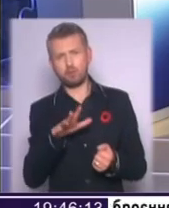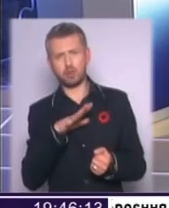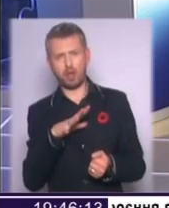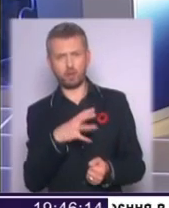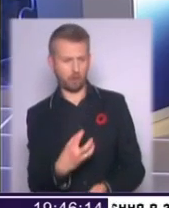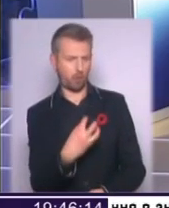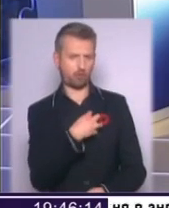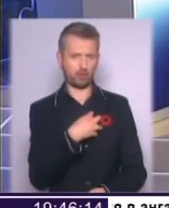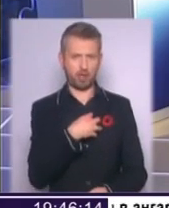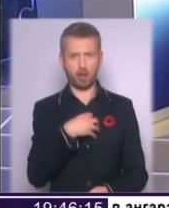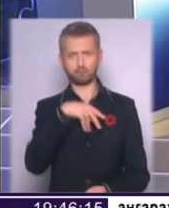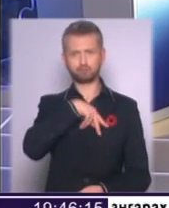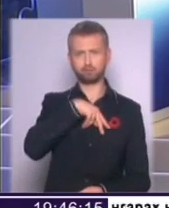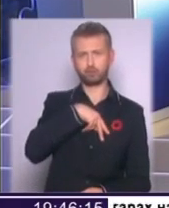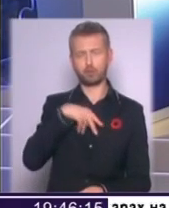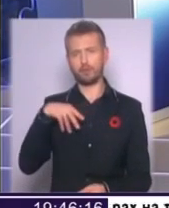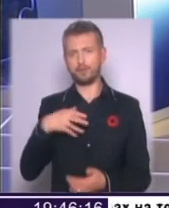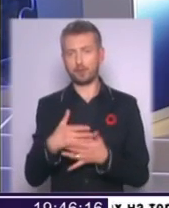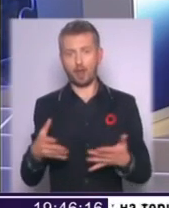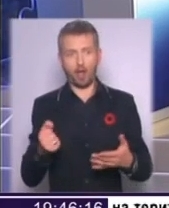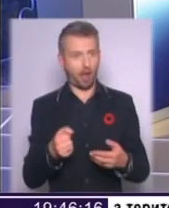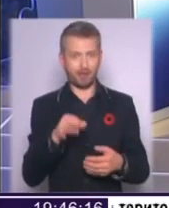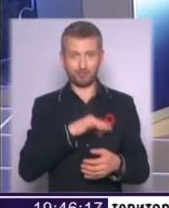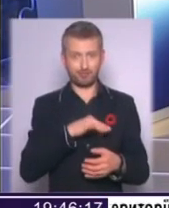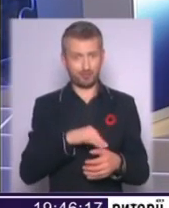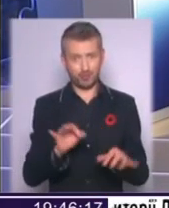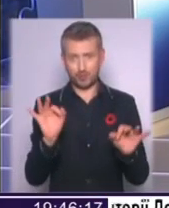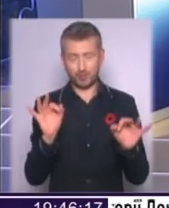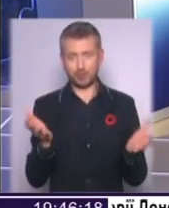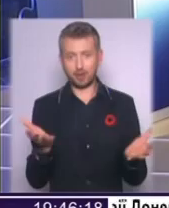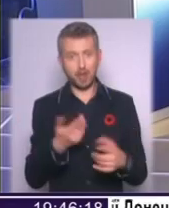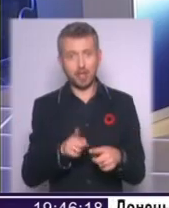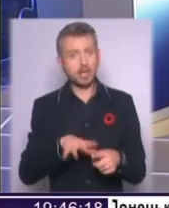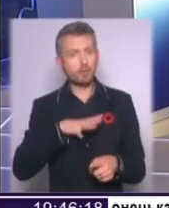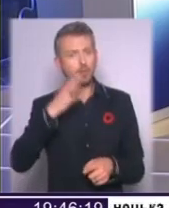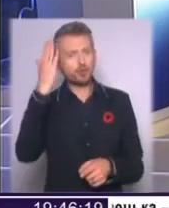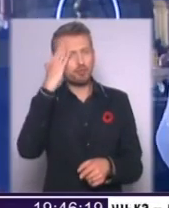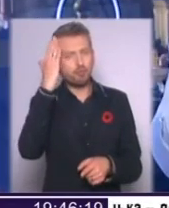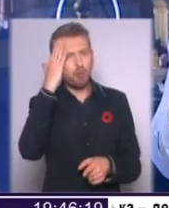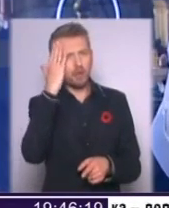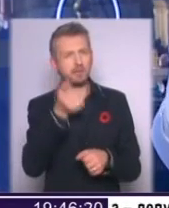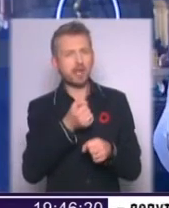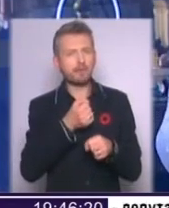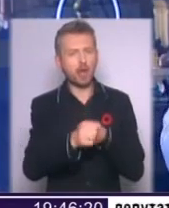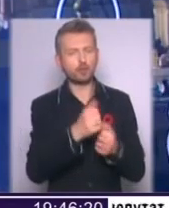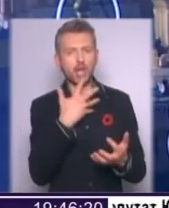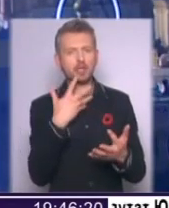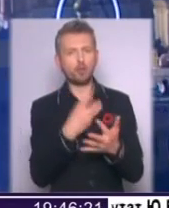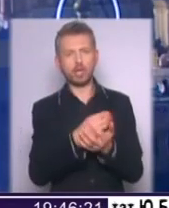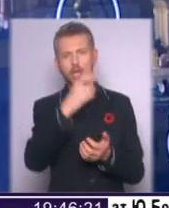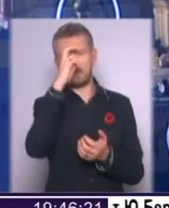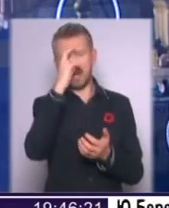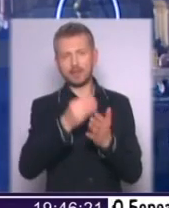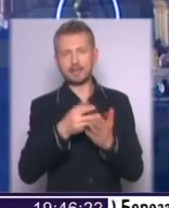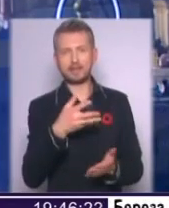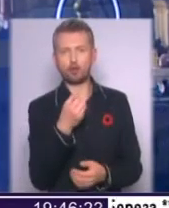певних медалях, але в обіході вона не була. Тобто це був спосіб нав'язування своїх імперських цінностей,